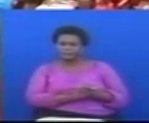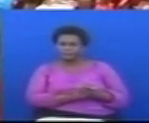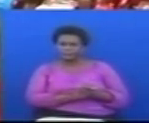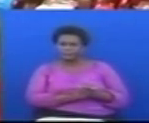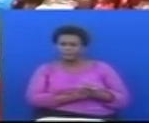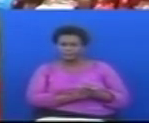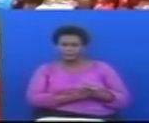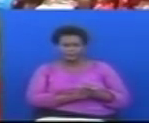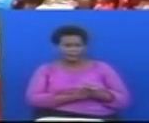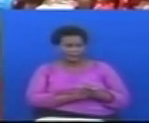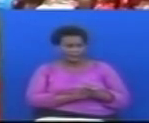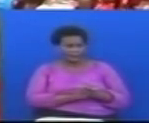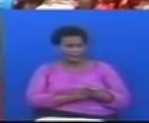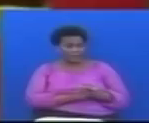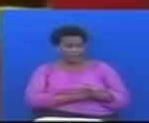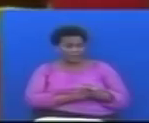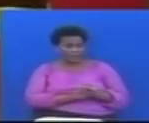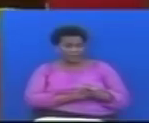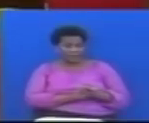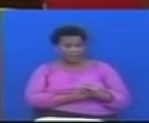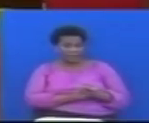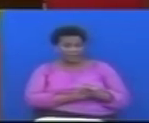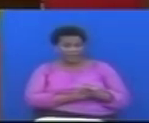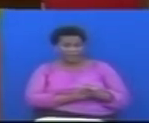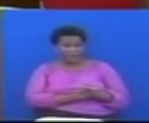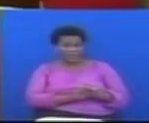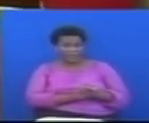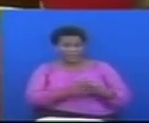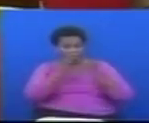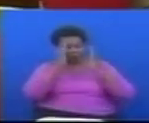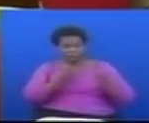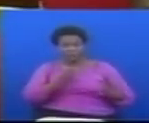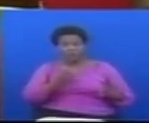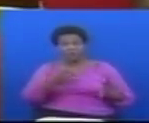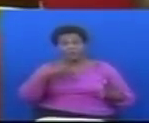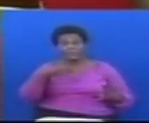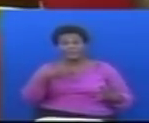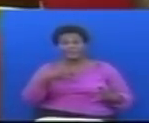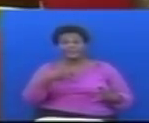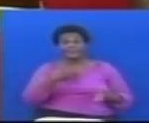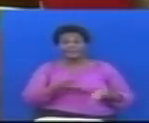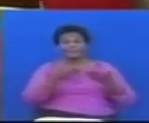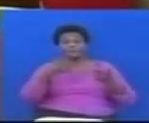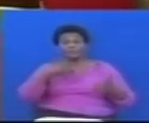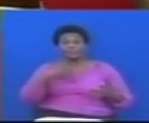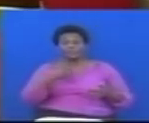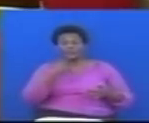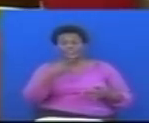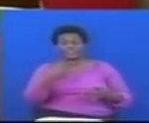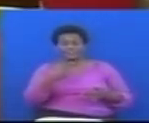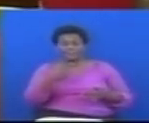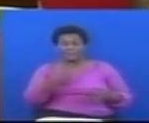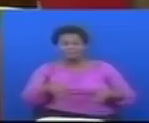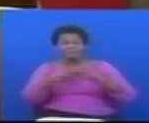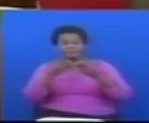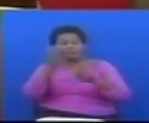Waziri amesema barabara hizo zitapewa kipaumbele, je, ni vipi atazipa kipaumbele